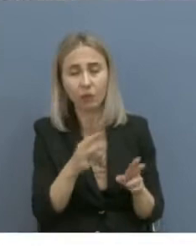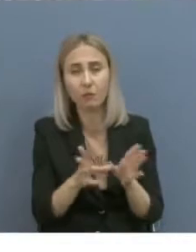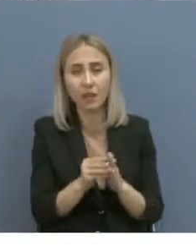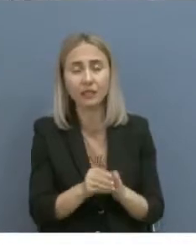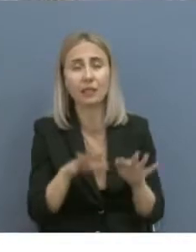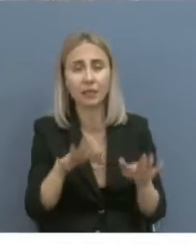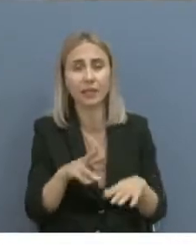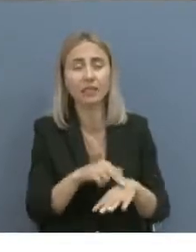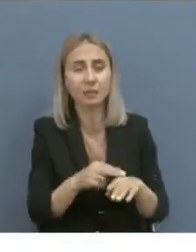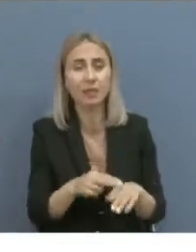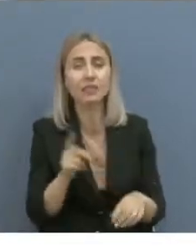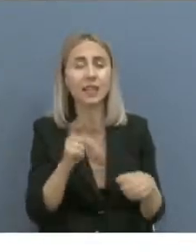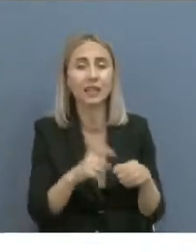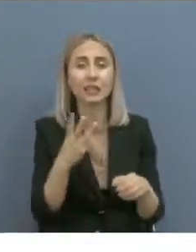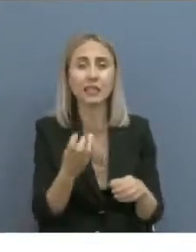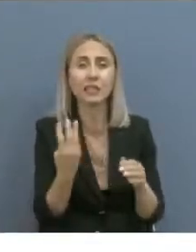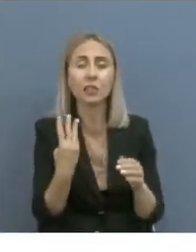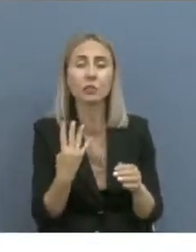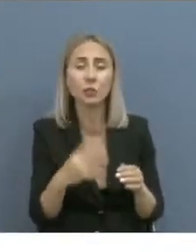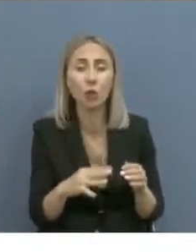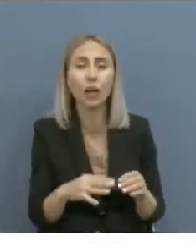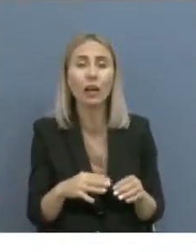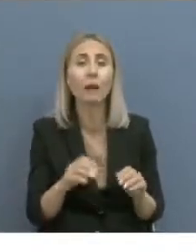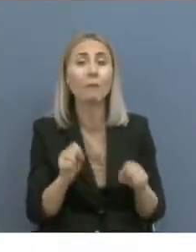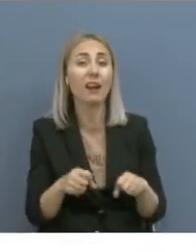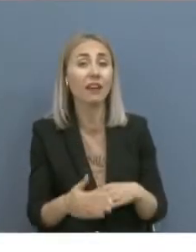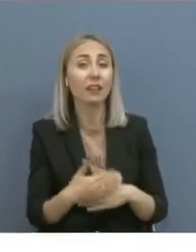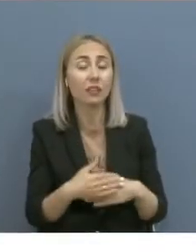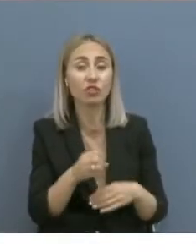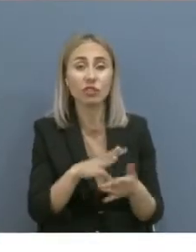миллион теңгеден астам айыппұл салынған. 100-ден астам ау тәркіленген.